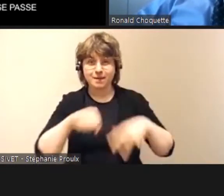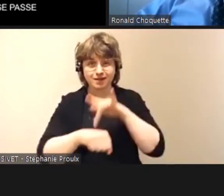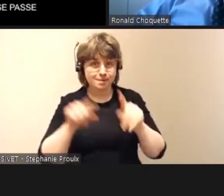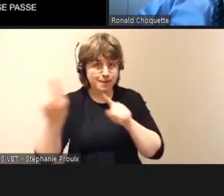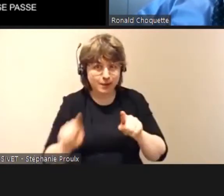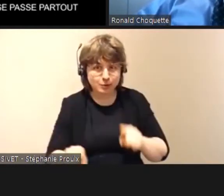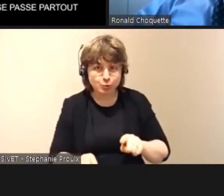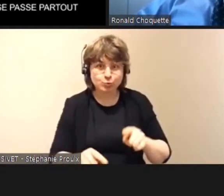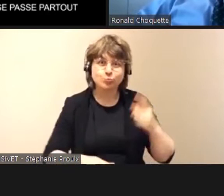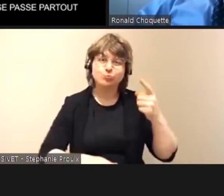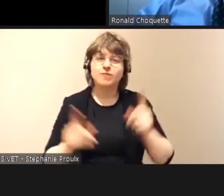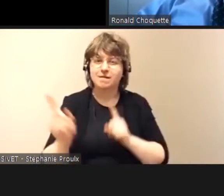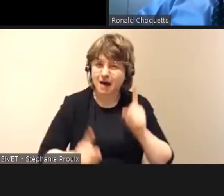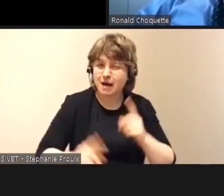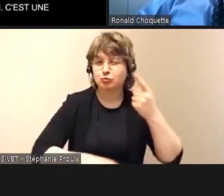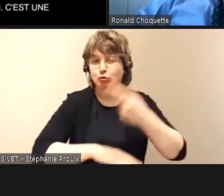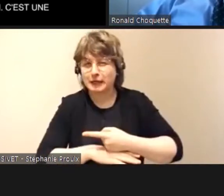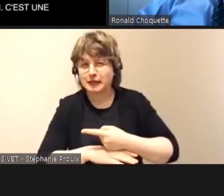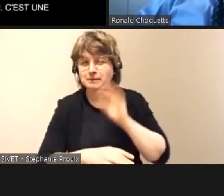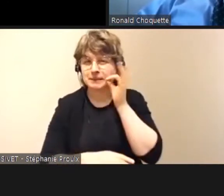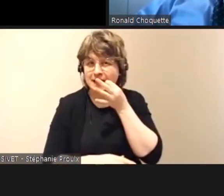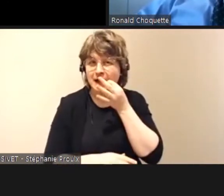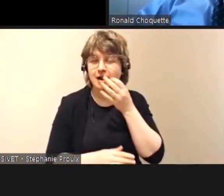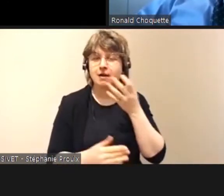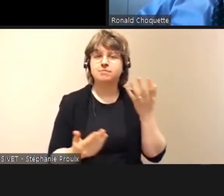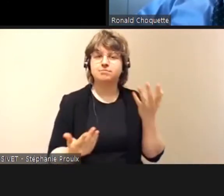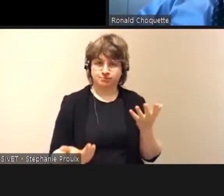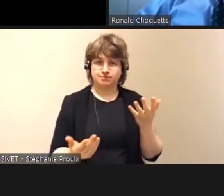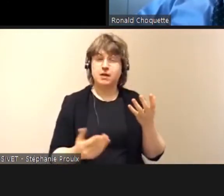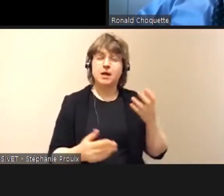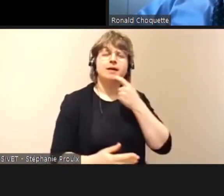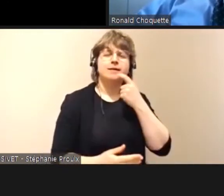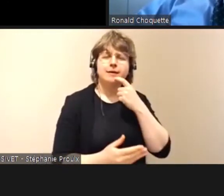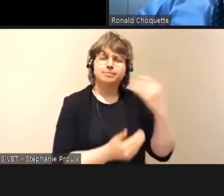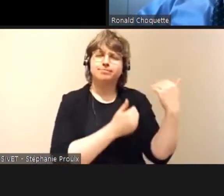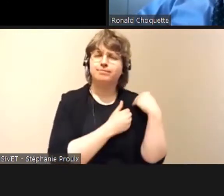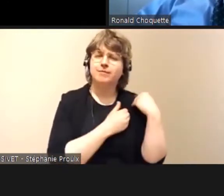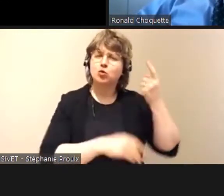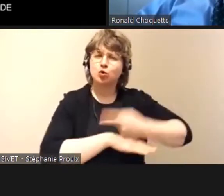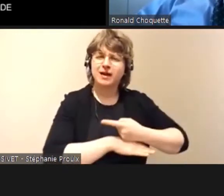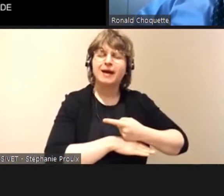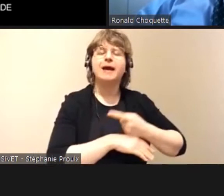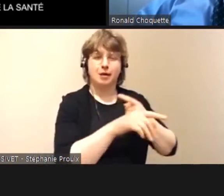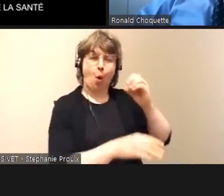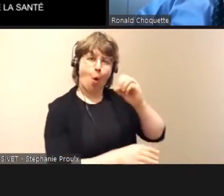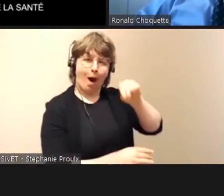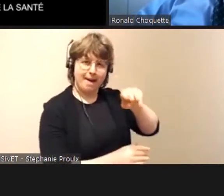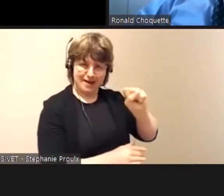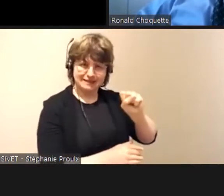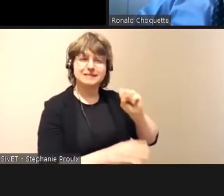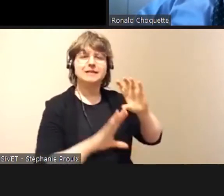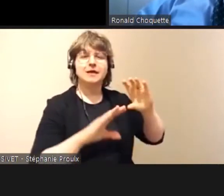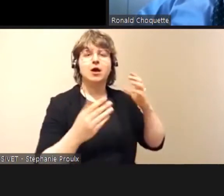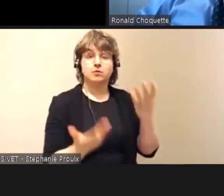Donc, c'est une journée qui est organisée sous l'égide de l'Organisation mondiale de la santé. Et le thème cette année, c'est des soins